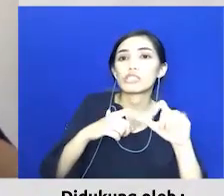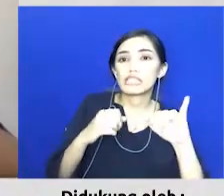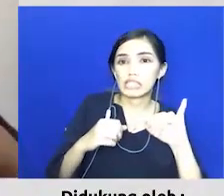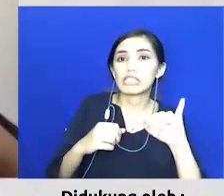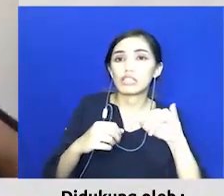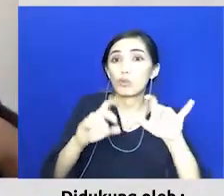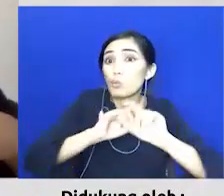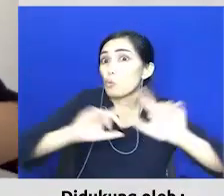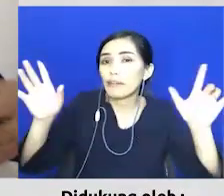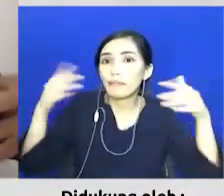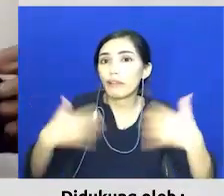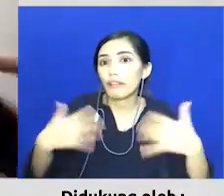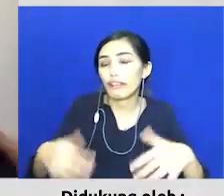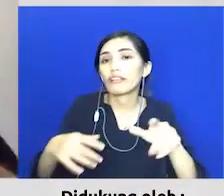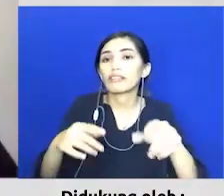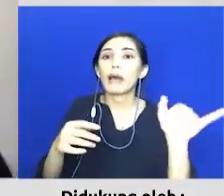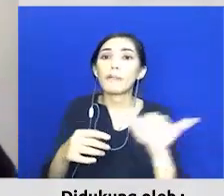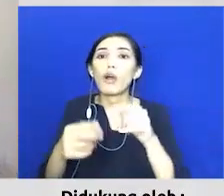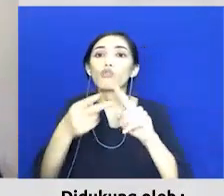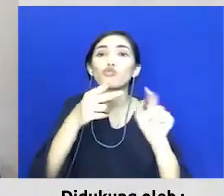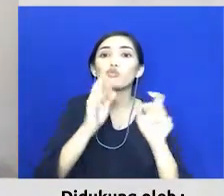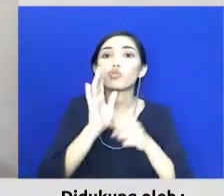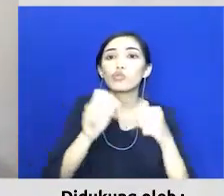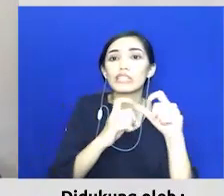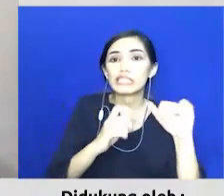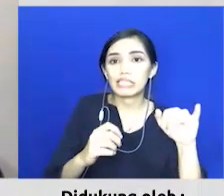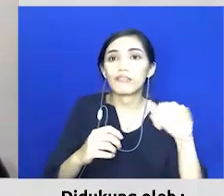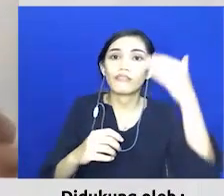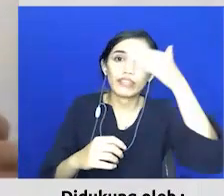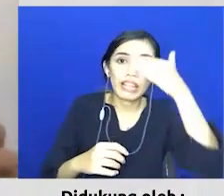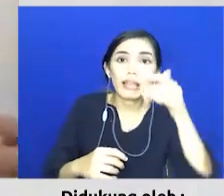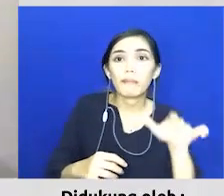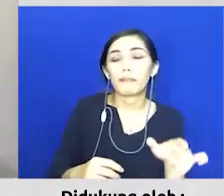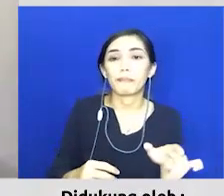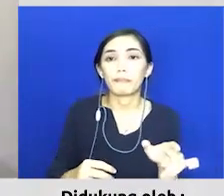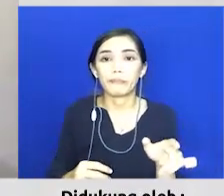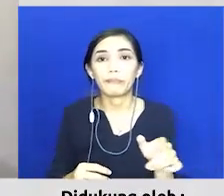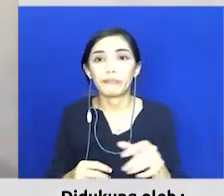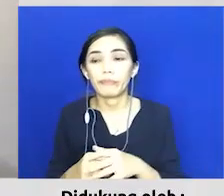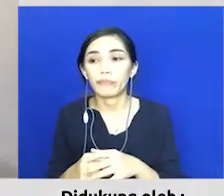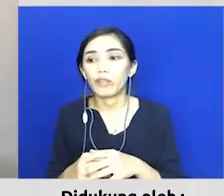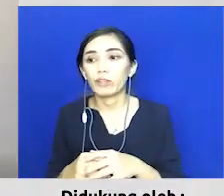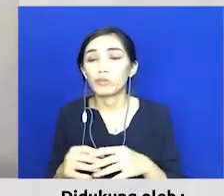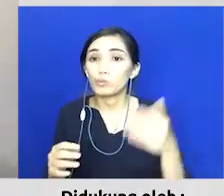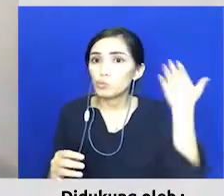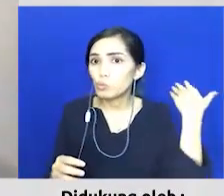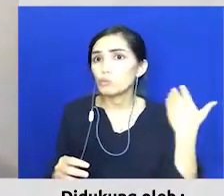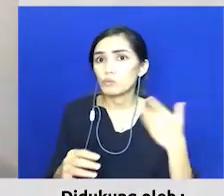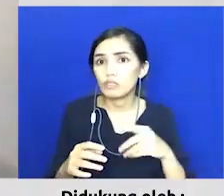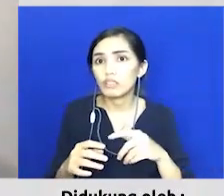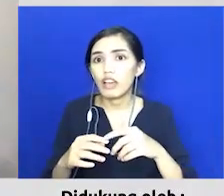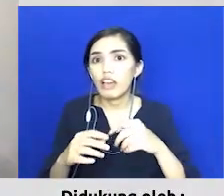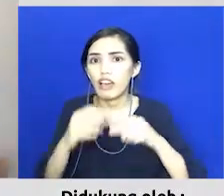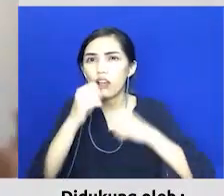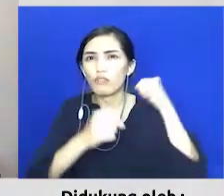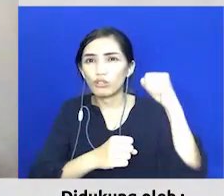tuh revolusi bangsa tuh bisa dibawa loh sama film gitu, tahu-tahu mendadak ciut kan film itu gitu ya, dalam undang-undangnya,